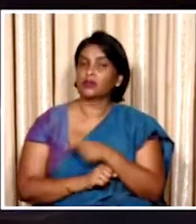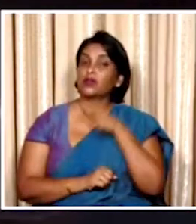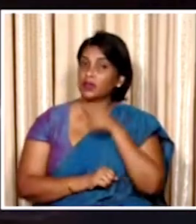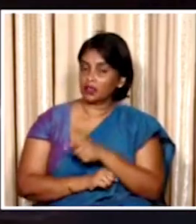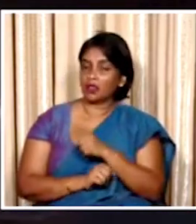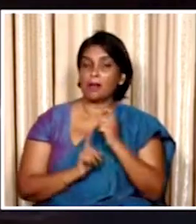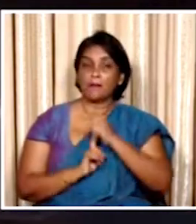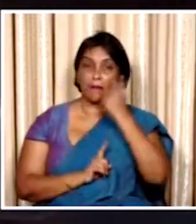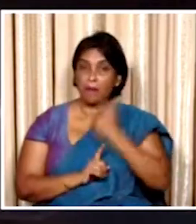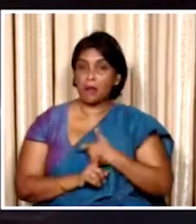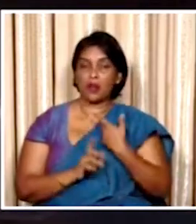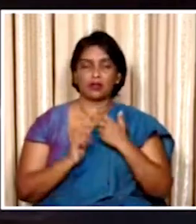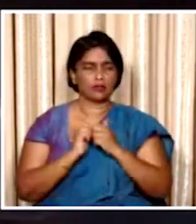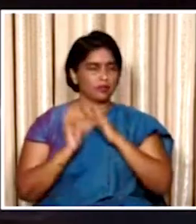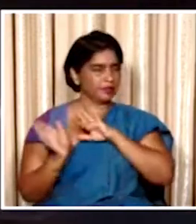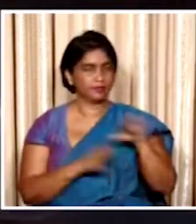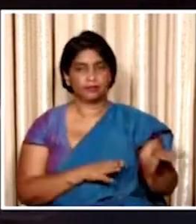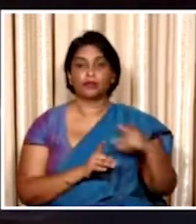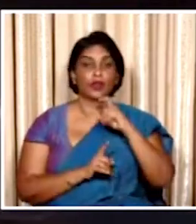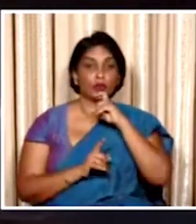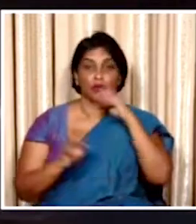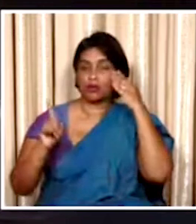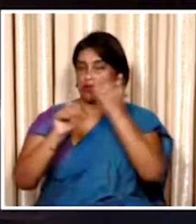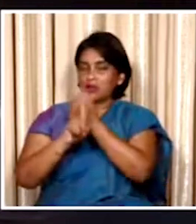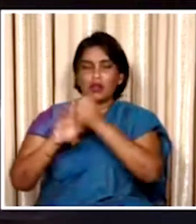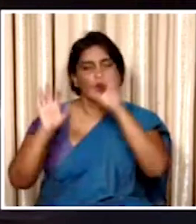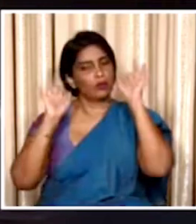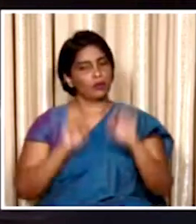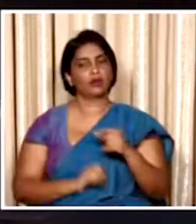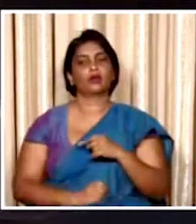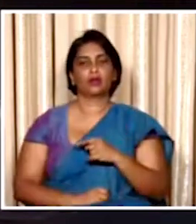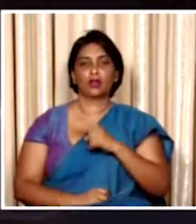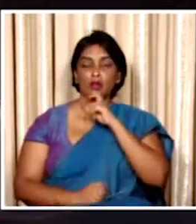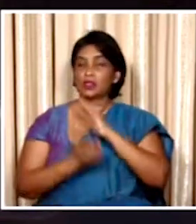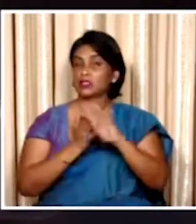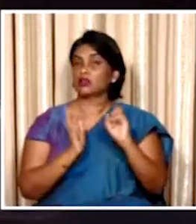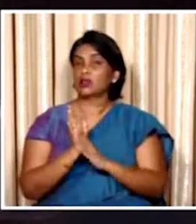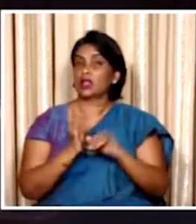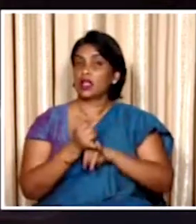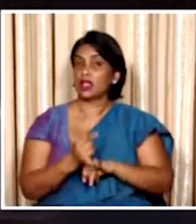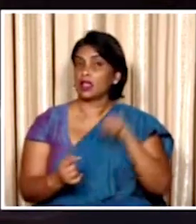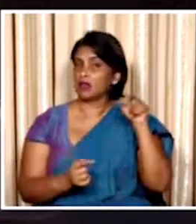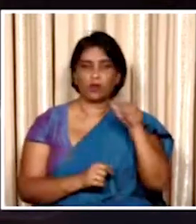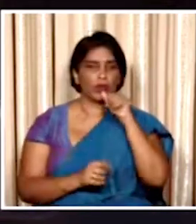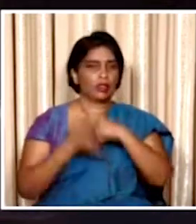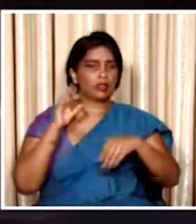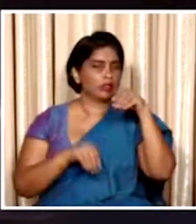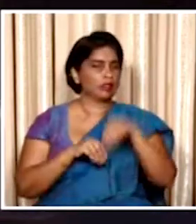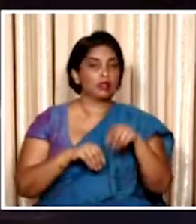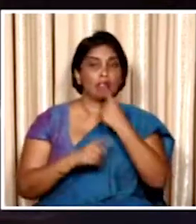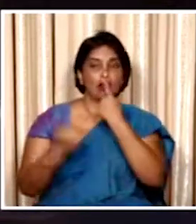මේ පෞද්ගලික පටවමනාව පැත්තක තියලා අධිකරණයට ඇගිලි නොගස ඉන්නෝනි. අධිකරණ සේවා කොමිසමේ ලේකම්වරයා කිසිදු